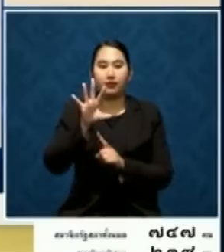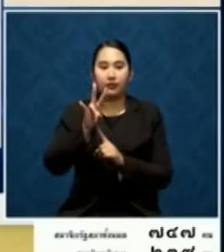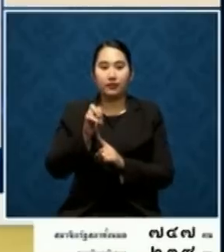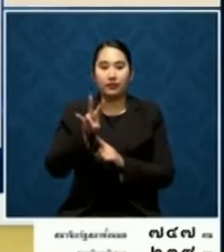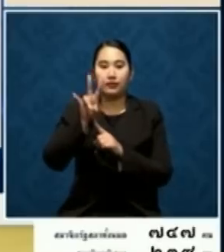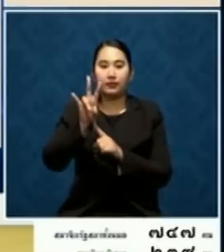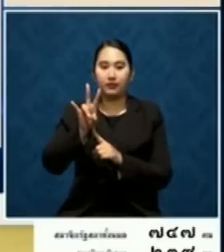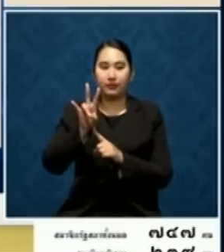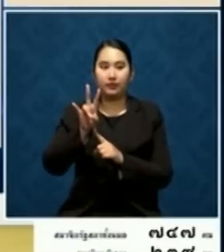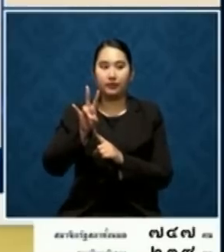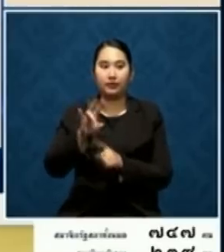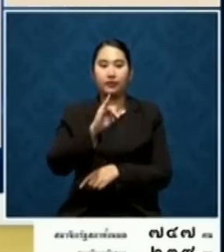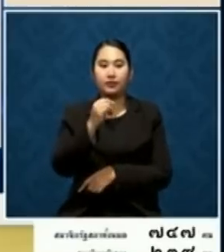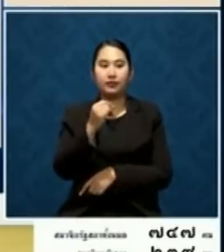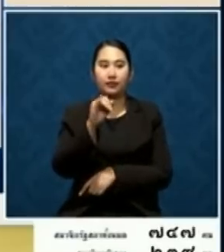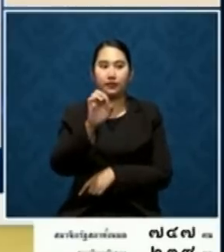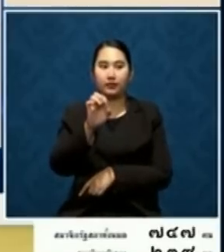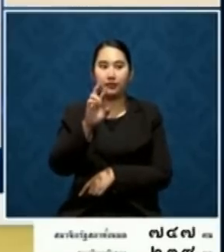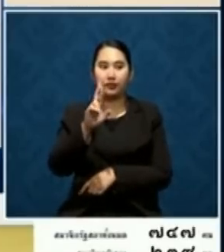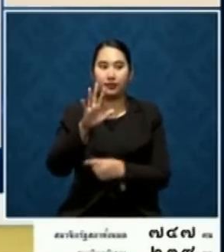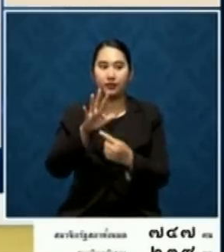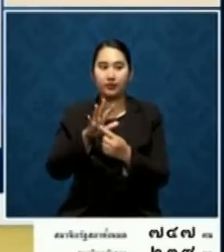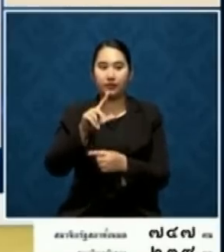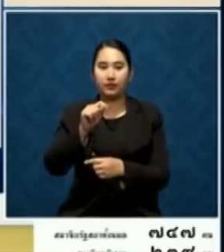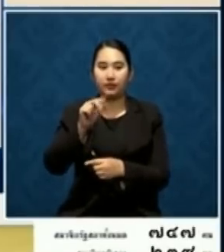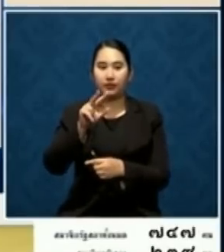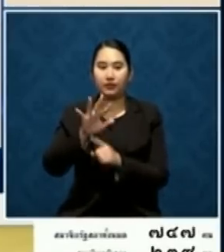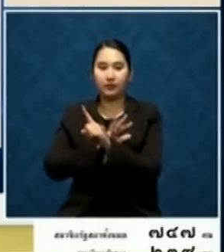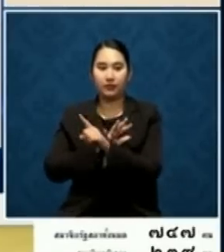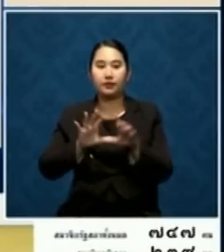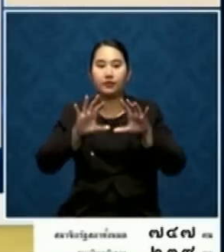77นายจิรัตทองสุวรรณ ไม่เห็นชอบครับ